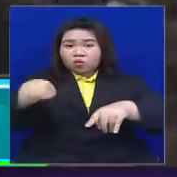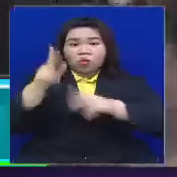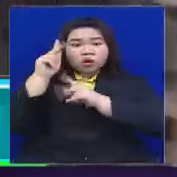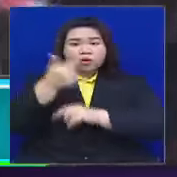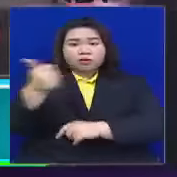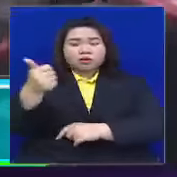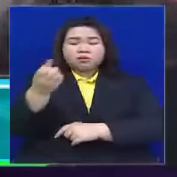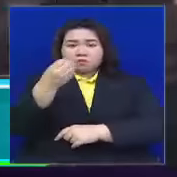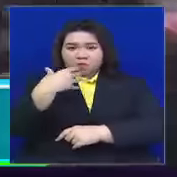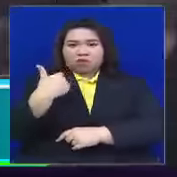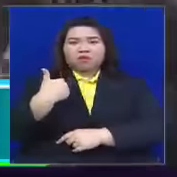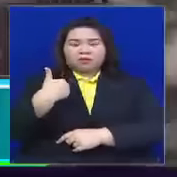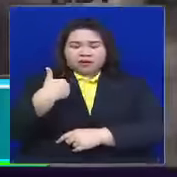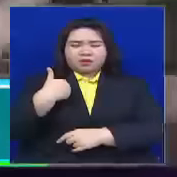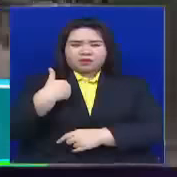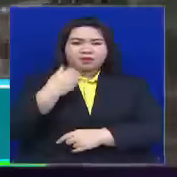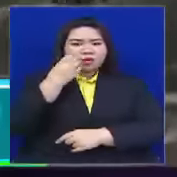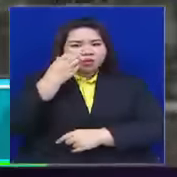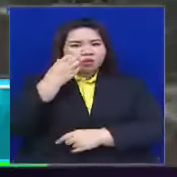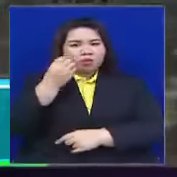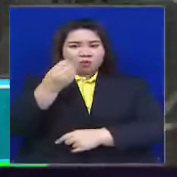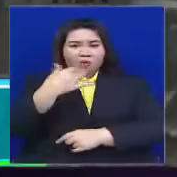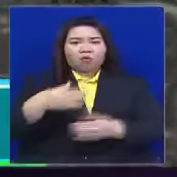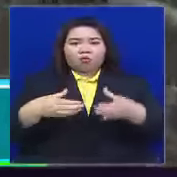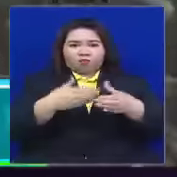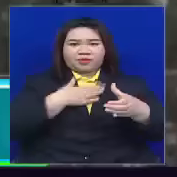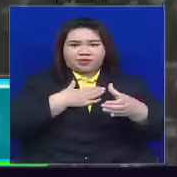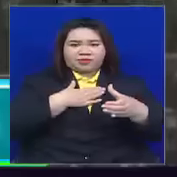กองอำนวยการร่วมนะครับก็จะแจ้งมาที่ชุดของเราน